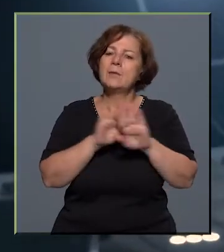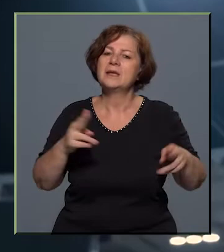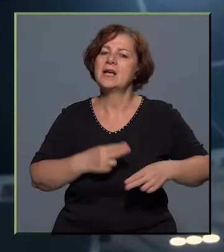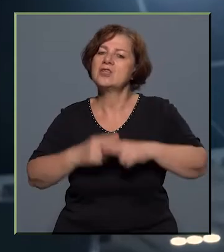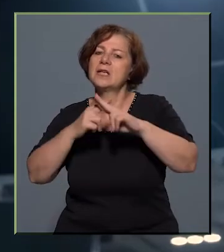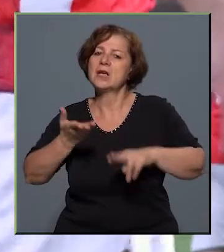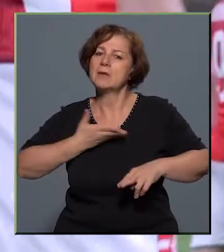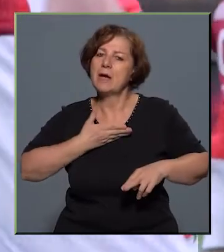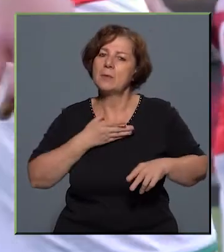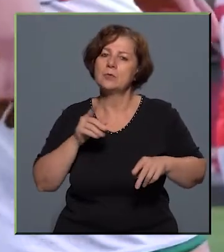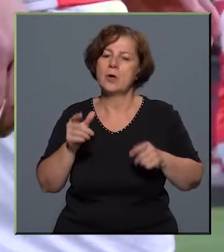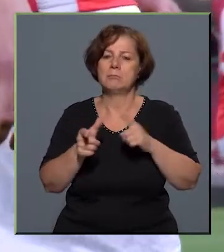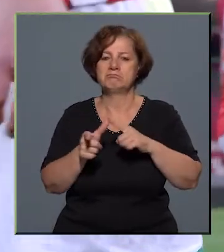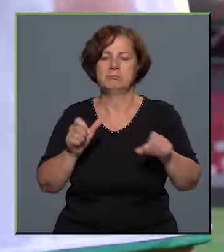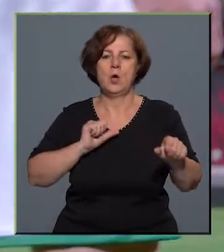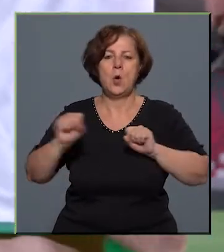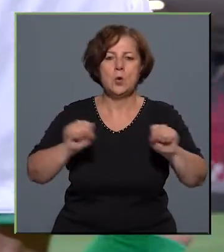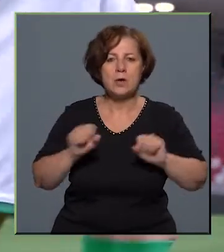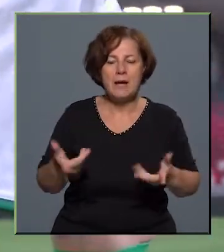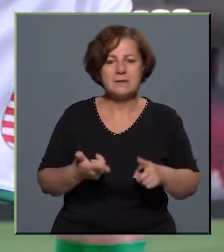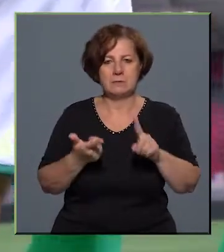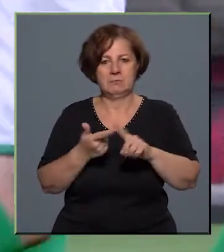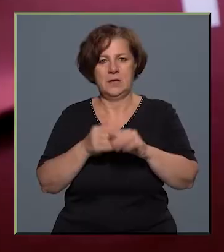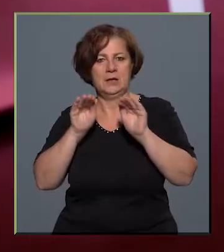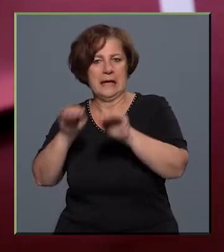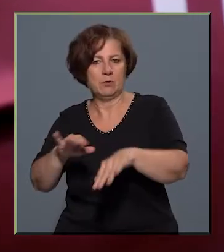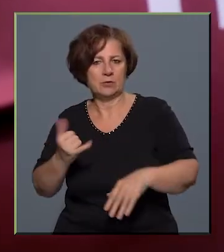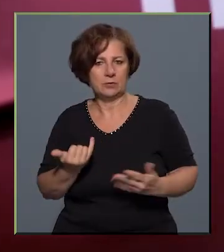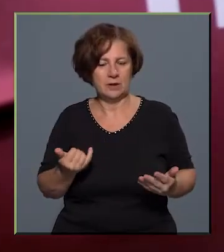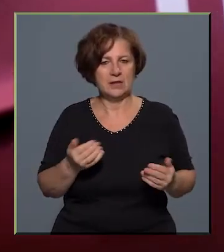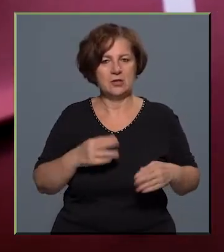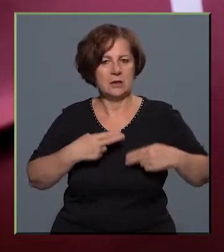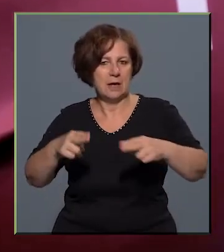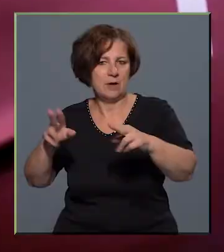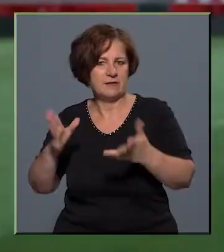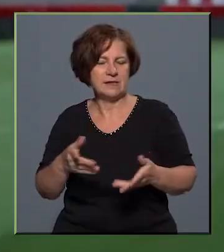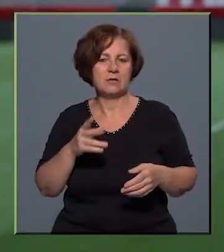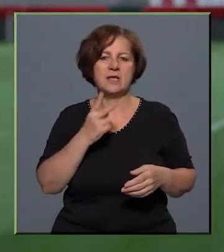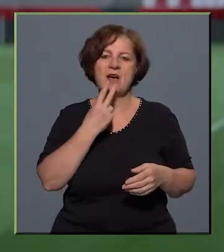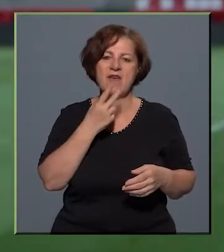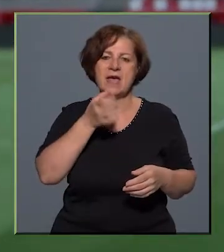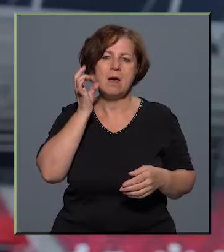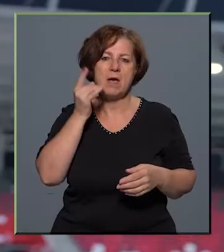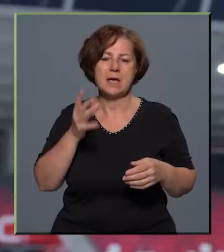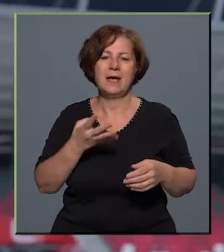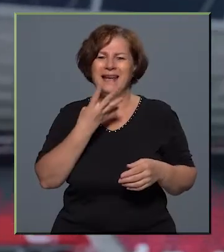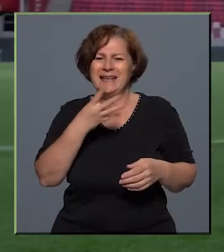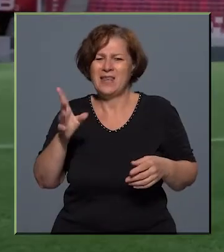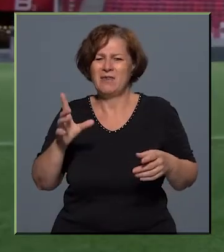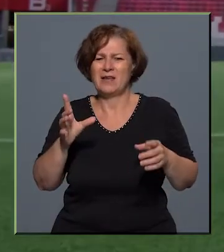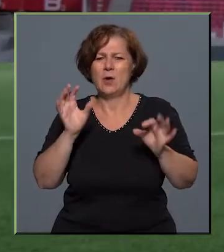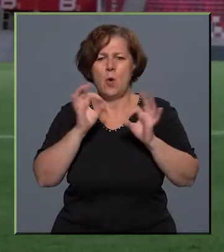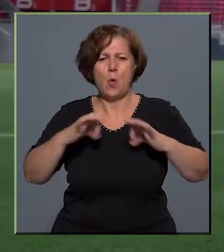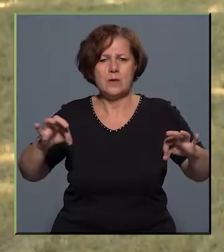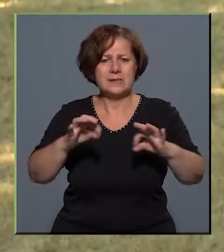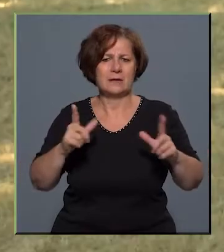segítséget megkaptunk mind az önkormányzattól, mind azoktól a támogatóktól, akik ebben minket előre visznek, hogy ez a VB sikeres legyen. 40 országot várunk